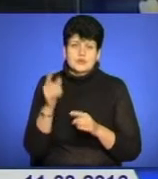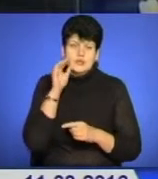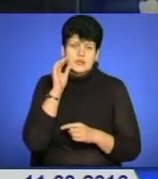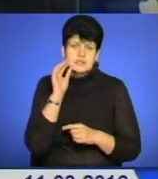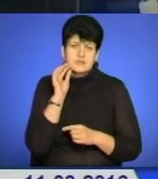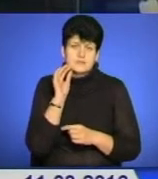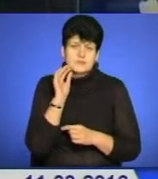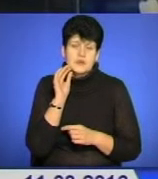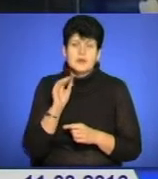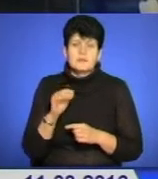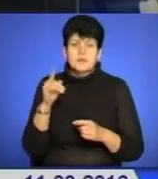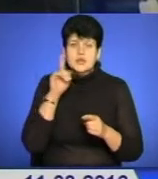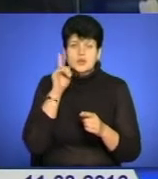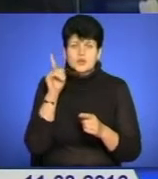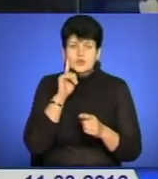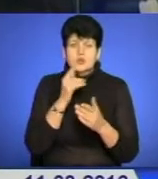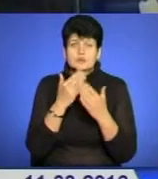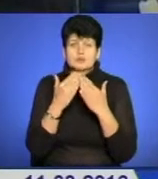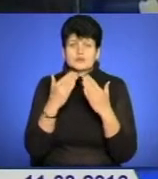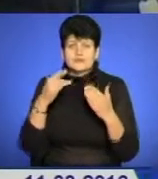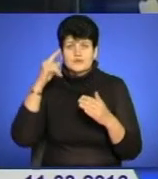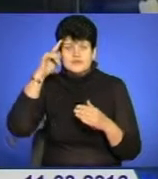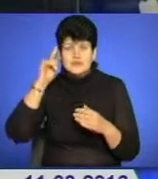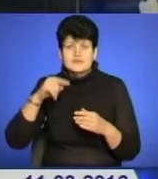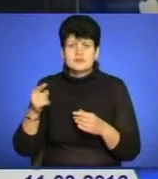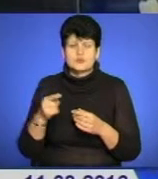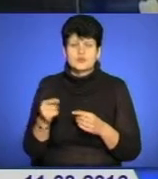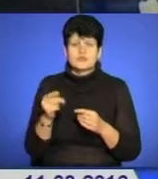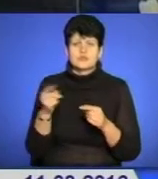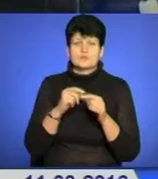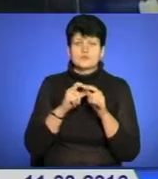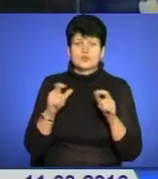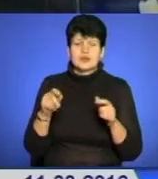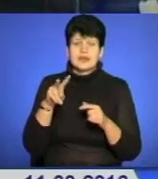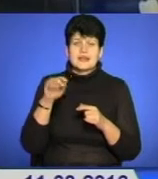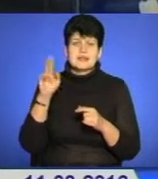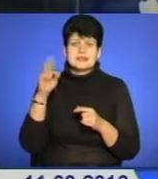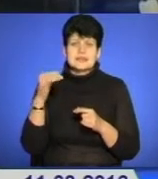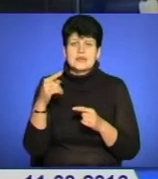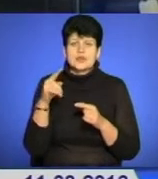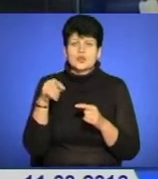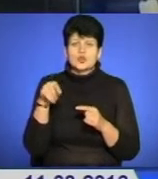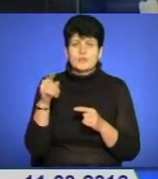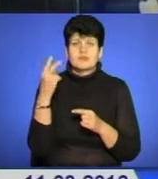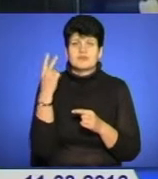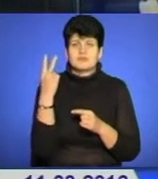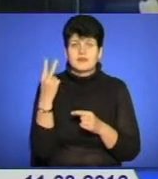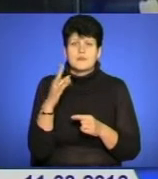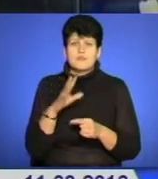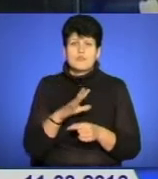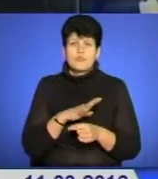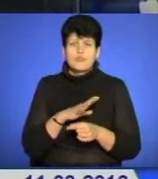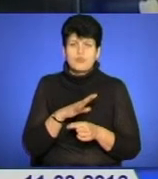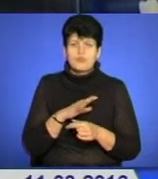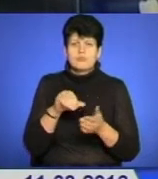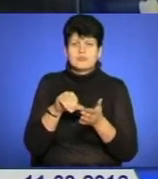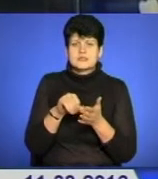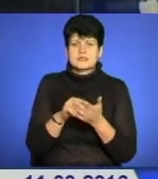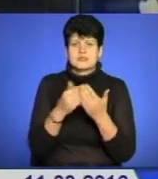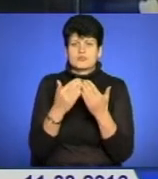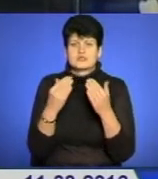В июні музеєзнавці Тернопільщини під такою назвою Тернопільській школі правовому ліцеї номер 2 відбувся обласний форум представників музейної справи